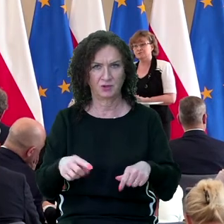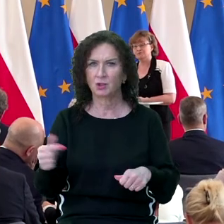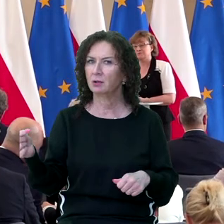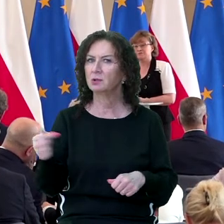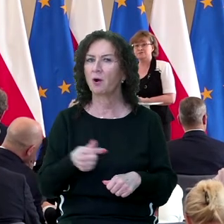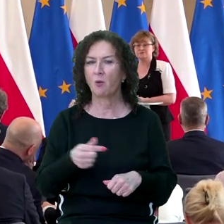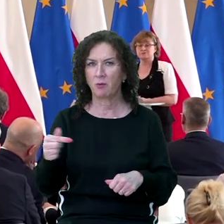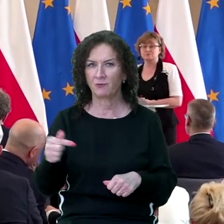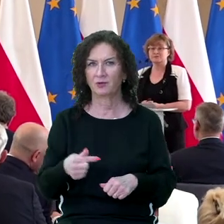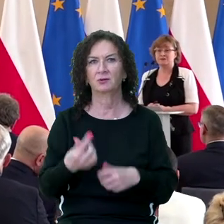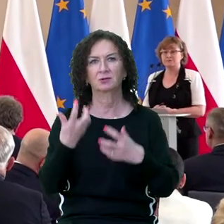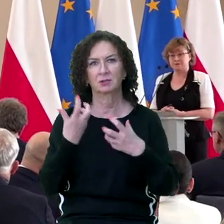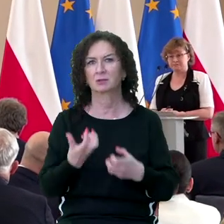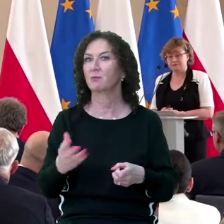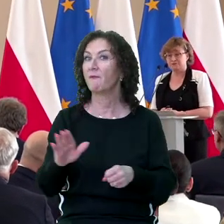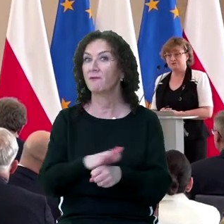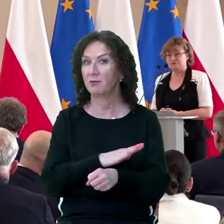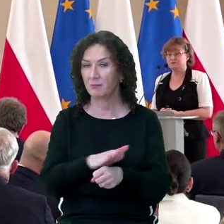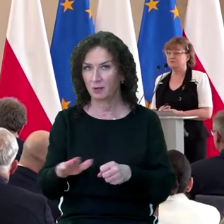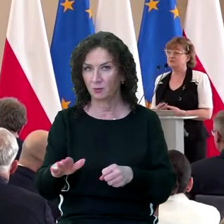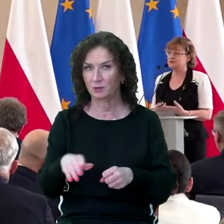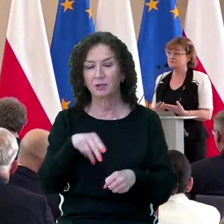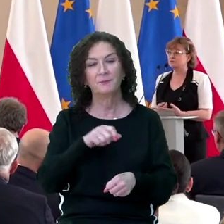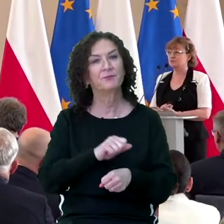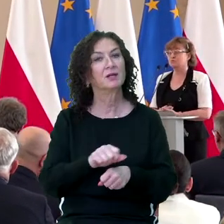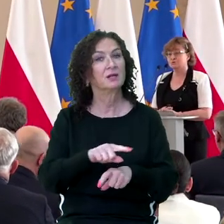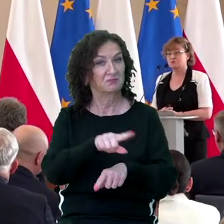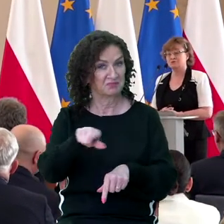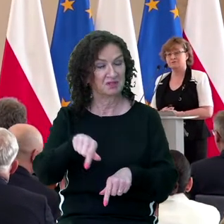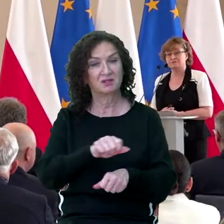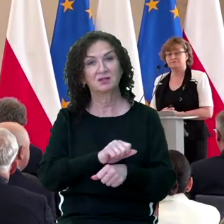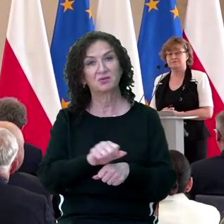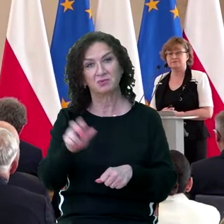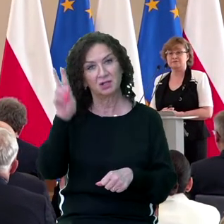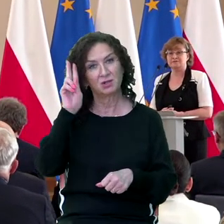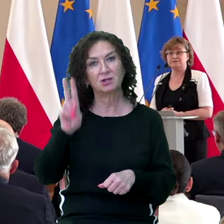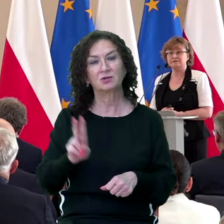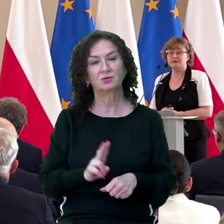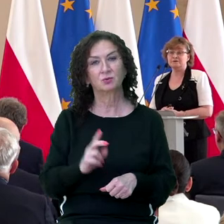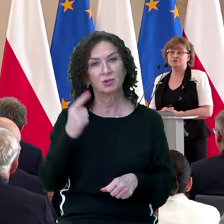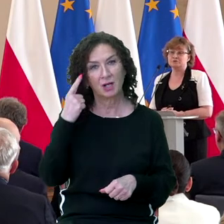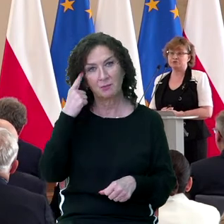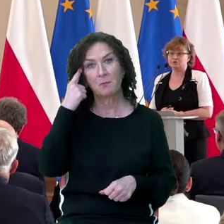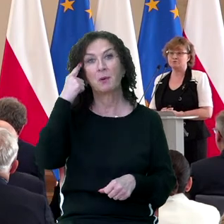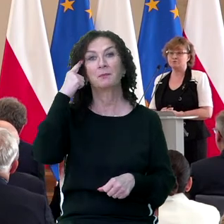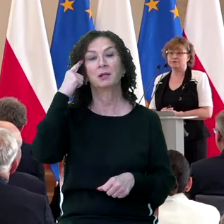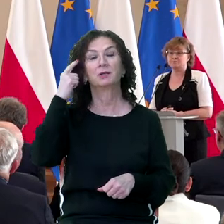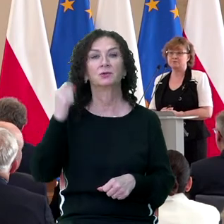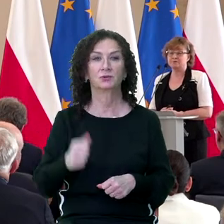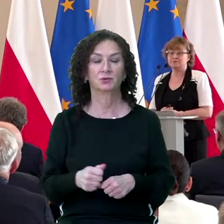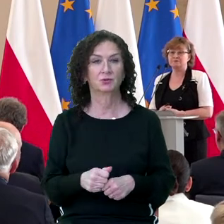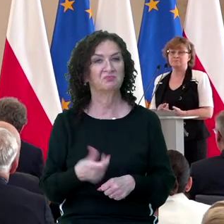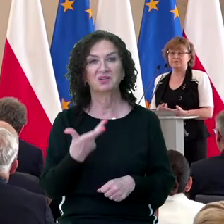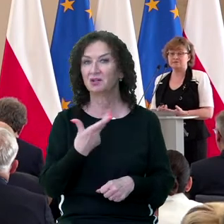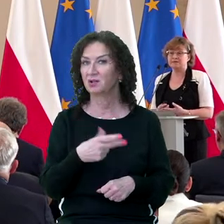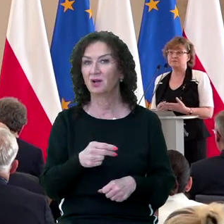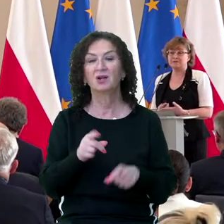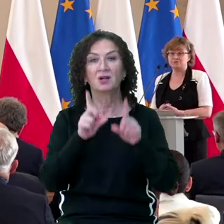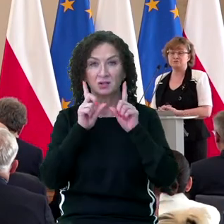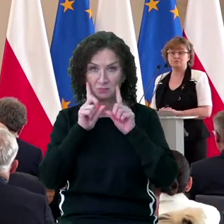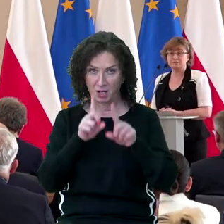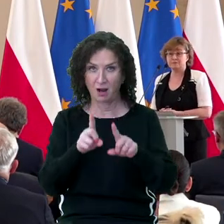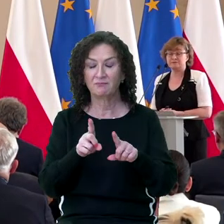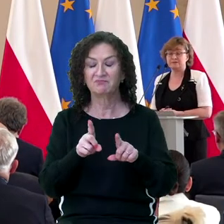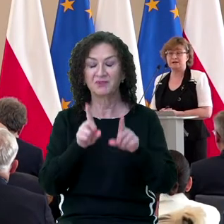Jesteśmy również instytucjami pamięci i nie jest to górnolotne stwierdzenie, że przechowujemy